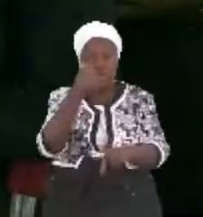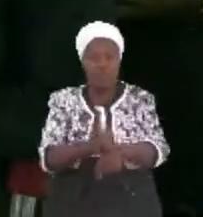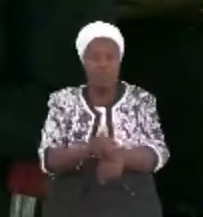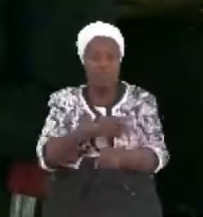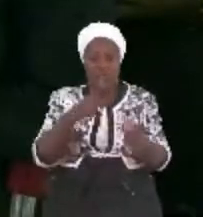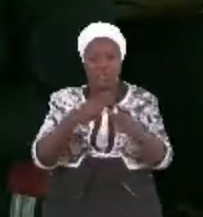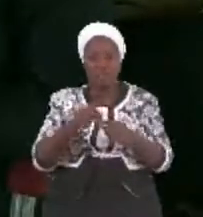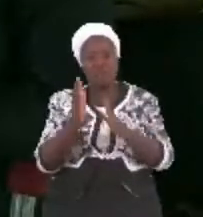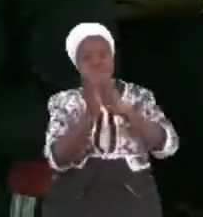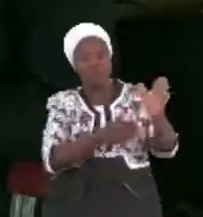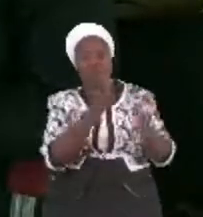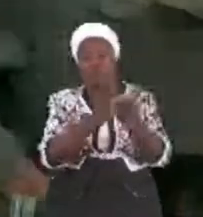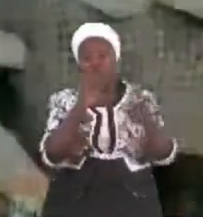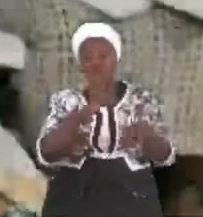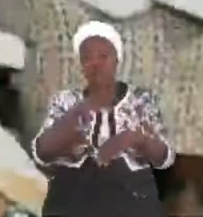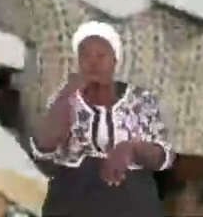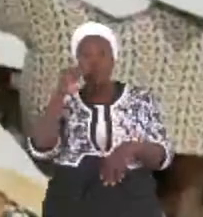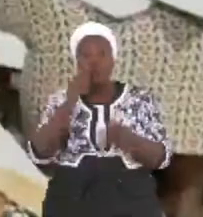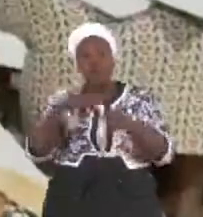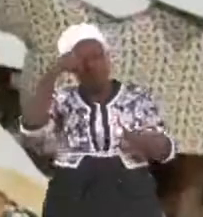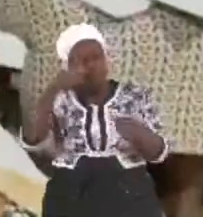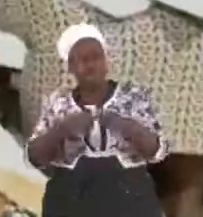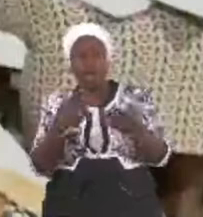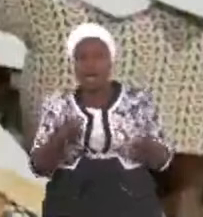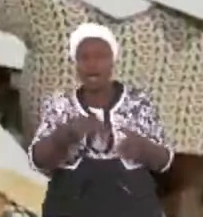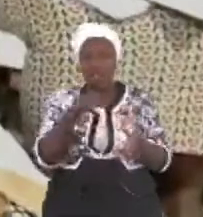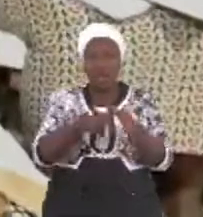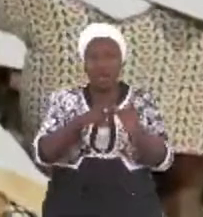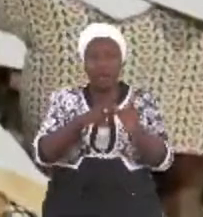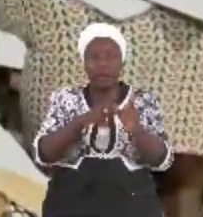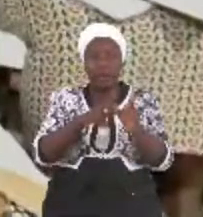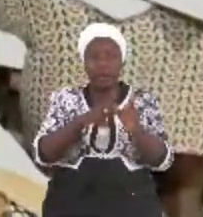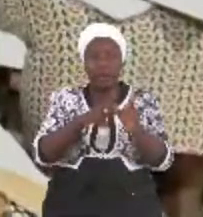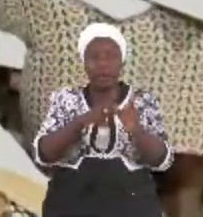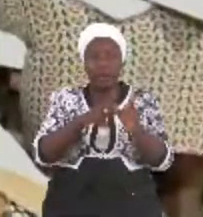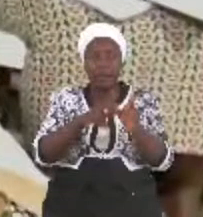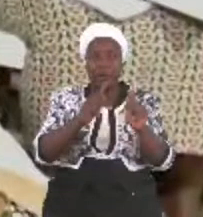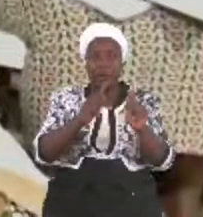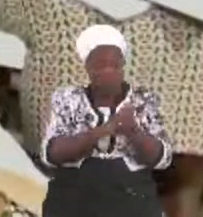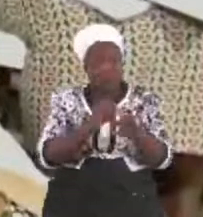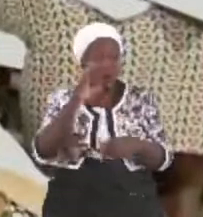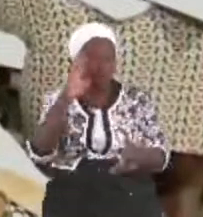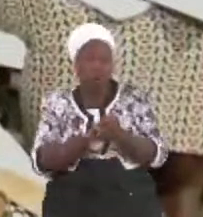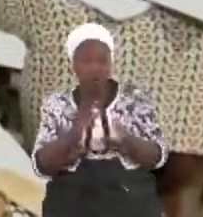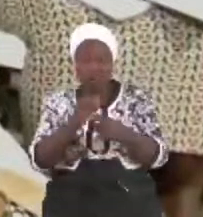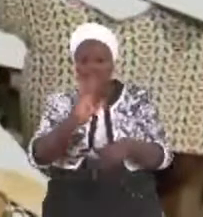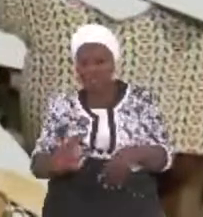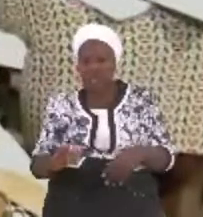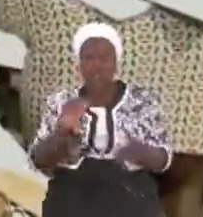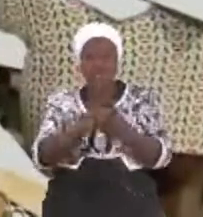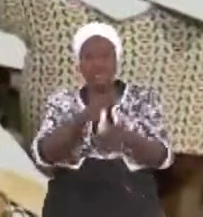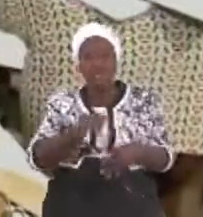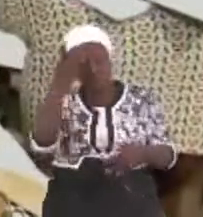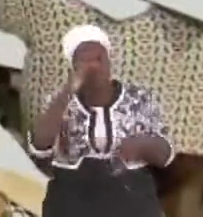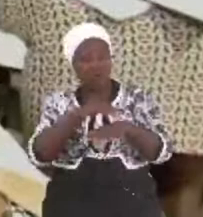tu as laissé quelqu'un à la maison et tu te rappelles, ah, est-ce que c'est ta femme, c'est ton mari ou bien cet enfant qui est